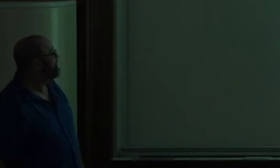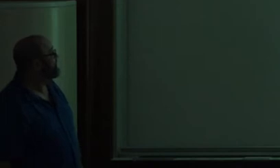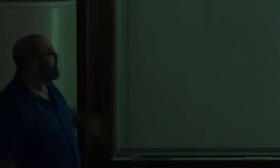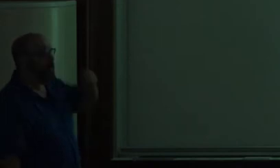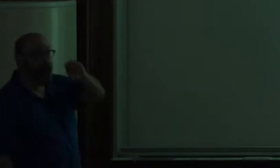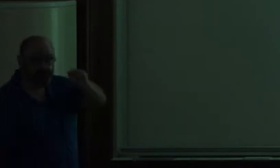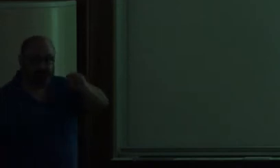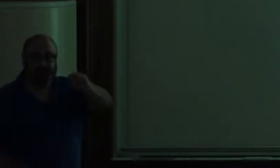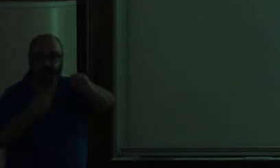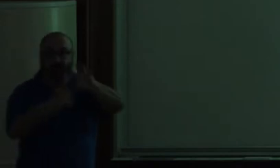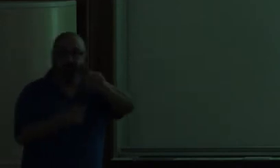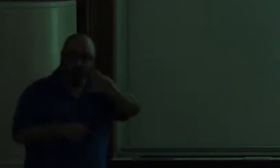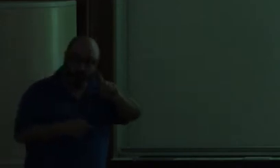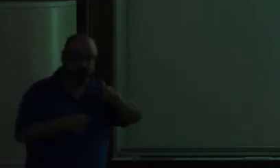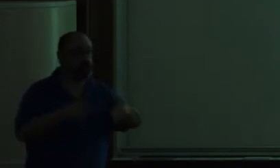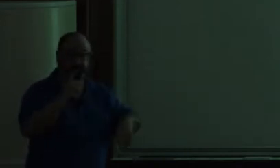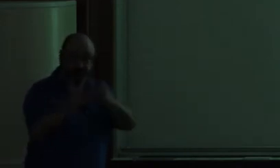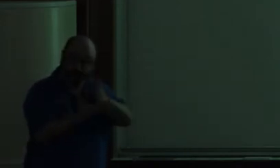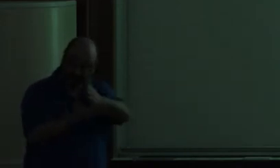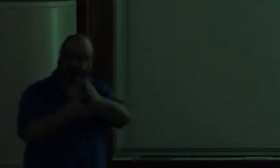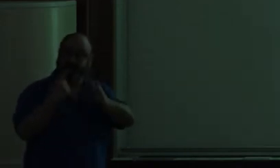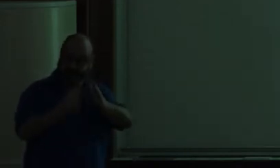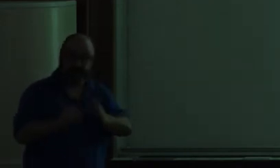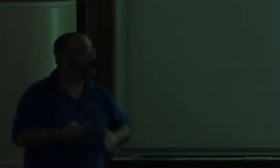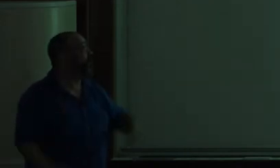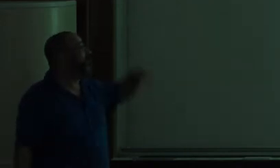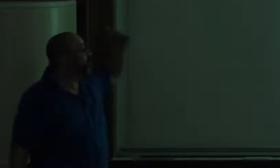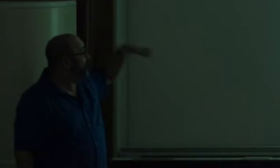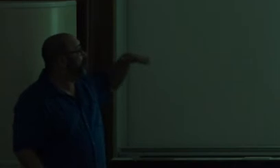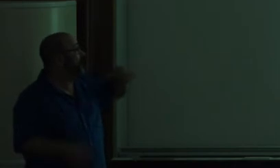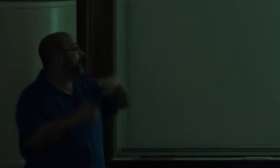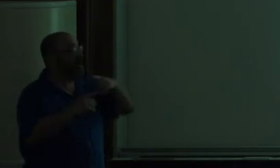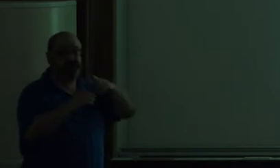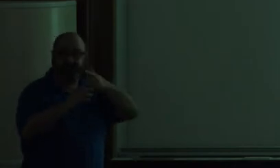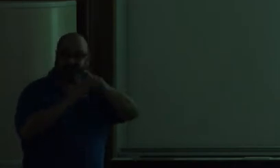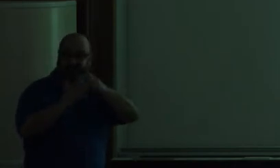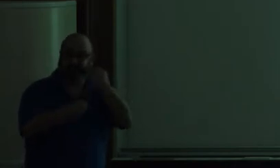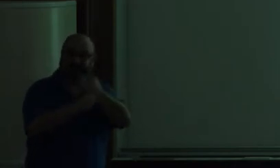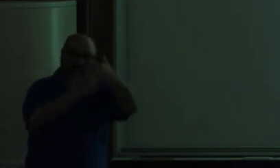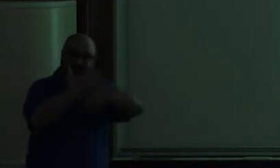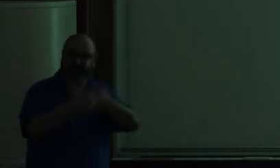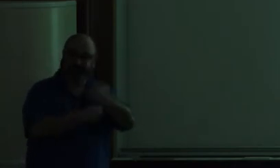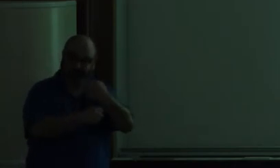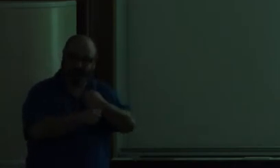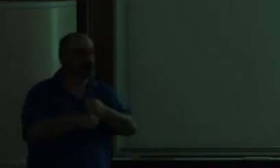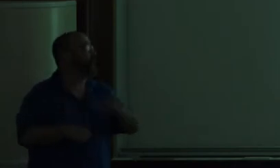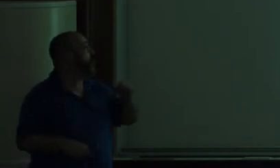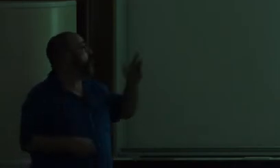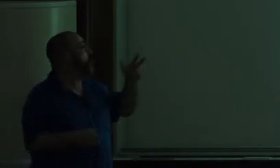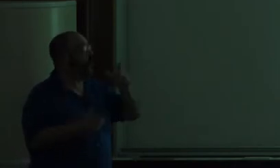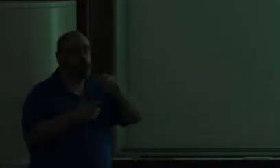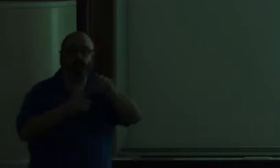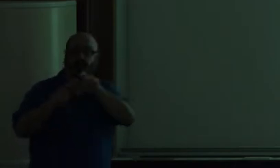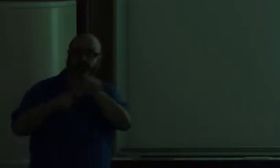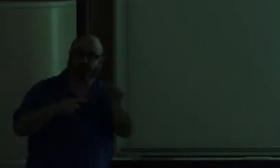vous retourne un itérable. Multiprocessing.pool, bah, lui, vous lancez une liste de tasks et il va vous permettre d'itérer sur les résultats de manière asynchrone. Cursor vous permet